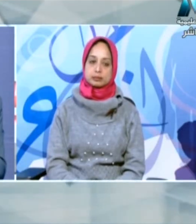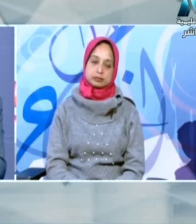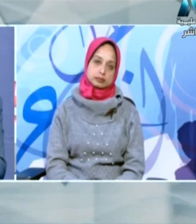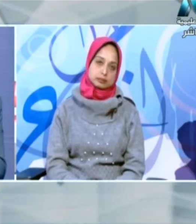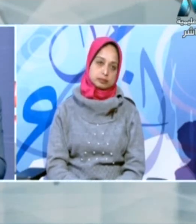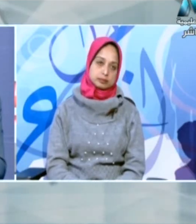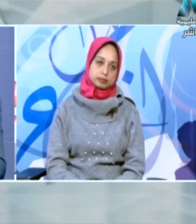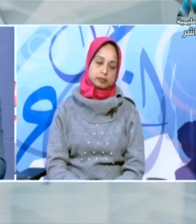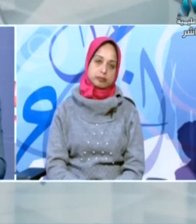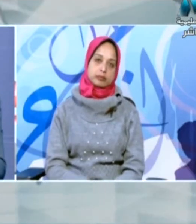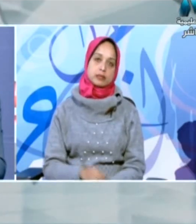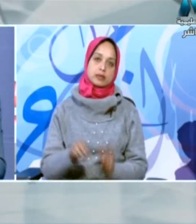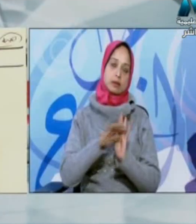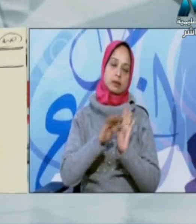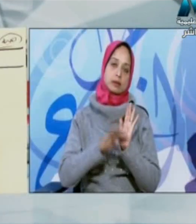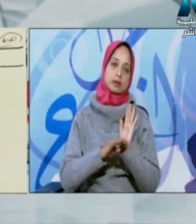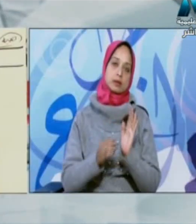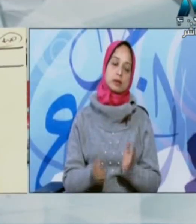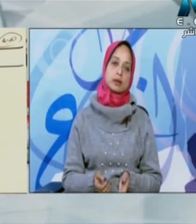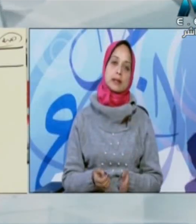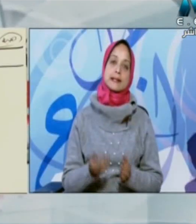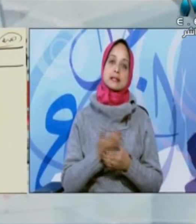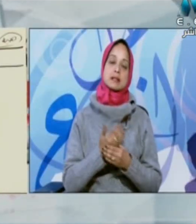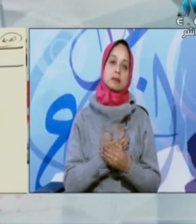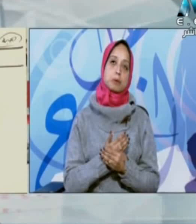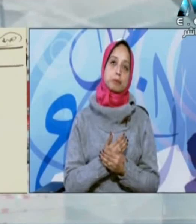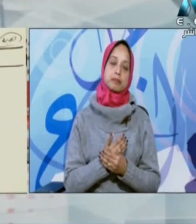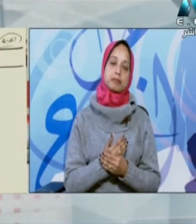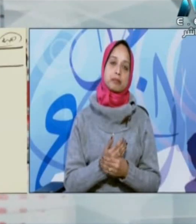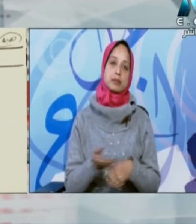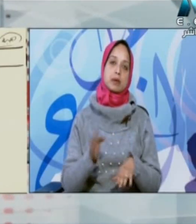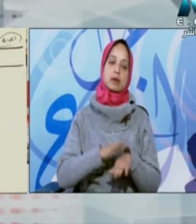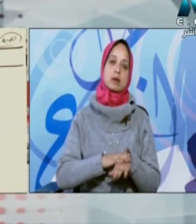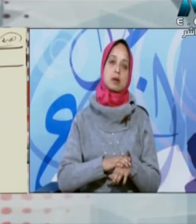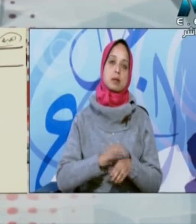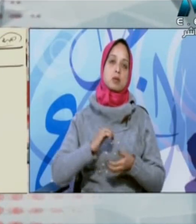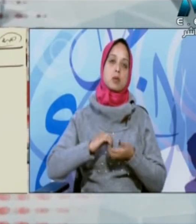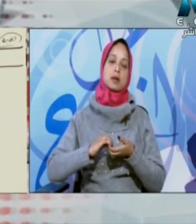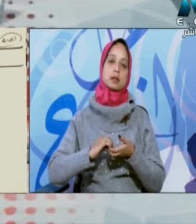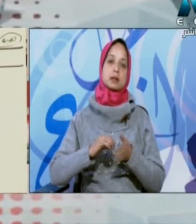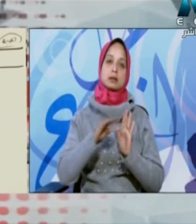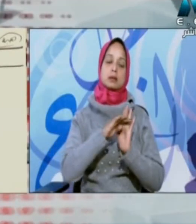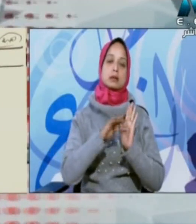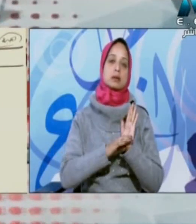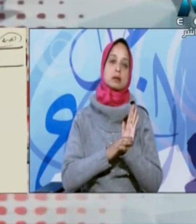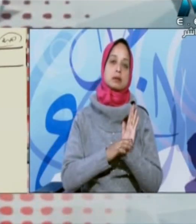إيه النتائج المترتبه على معاهده